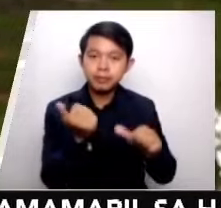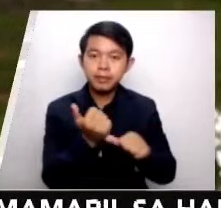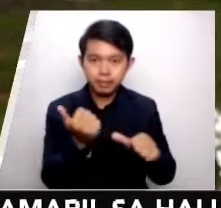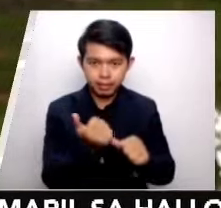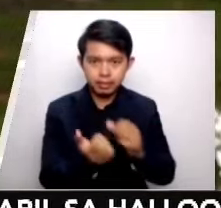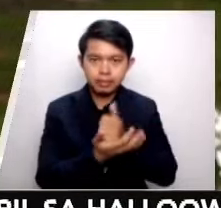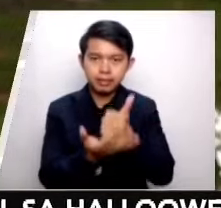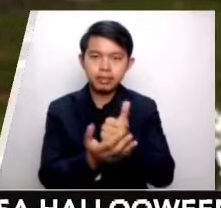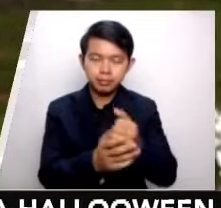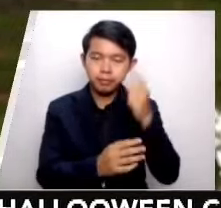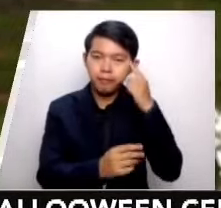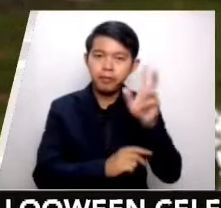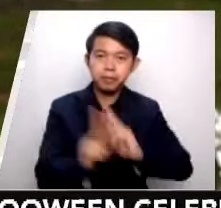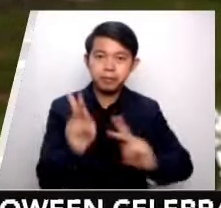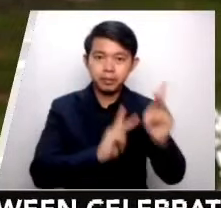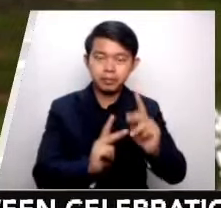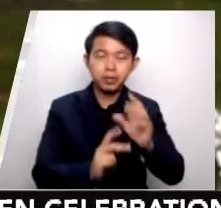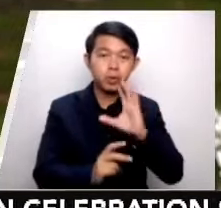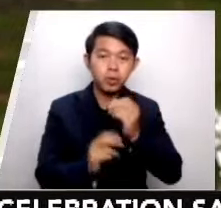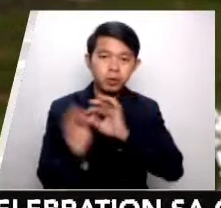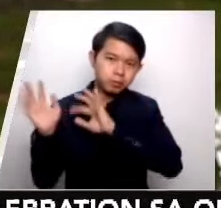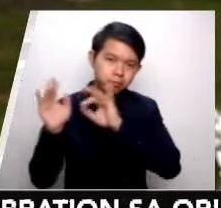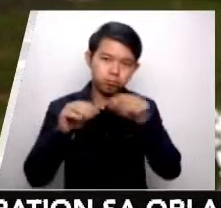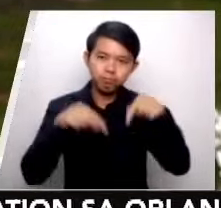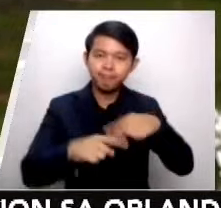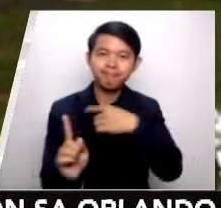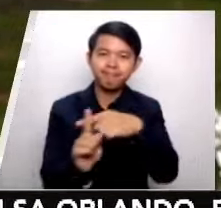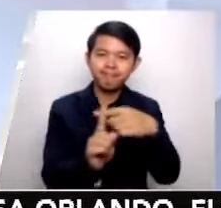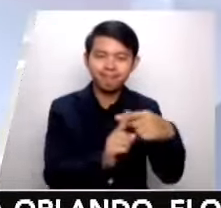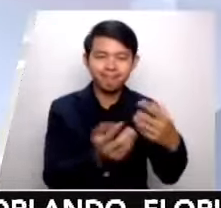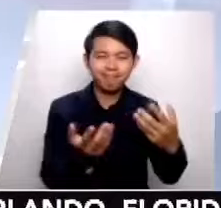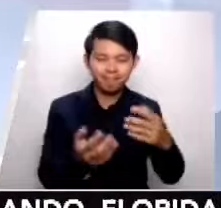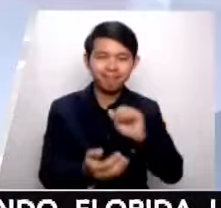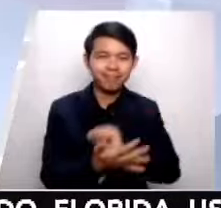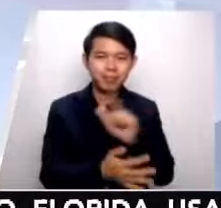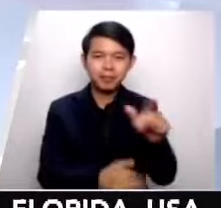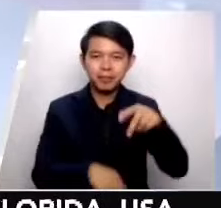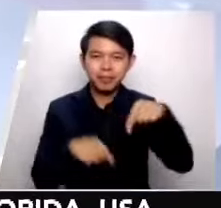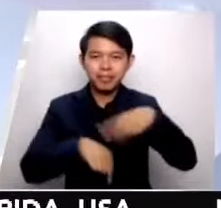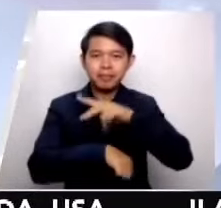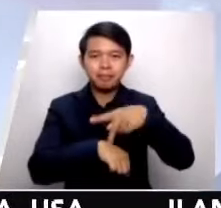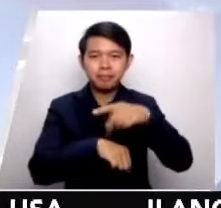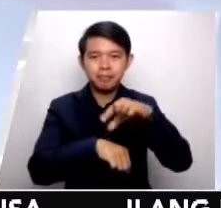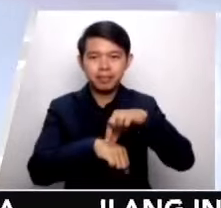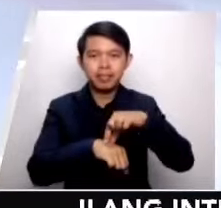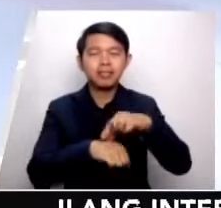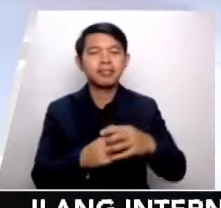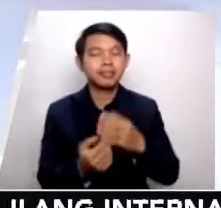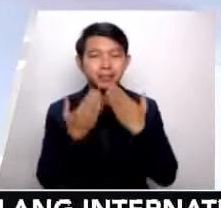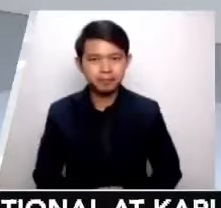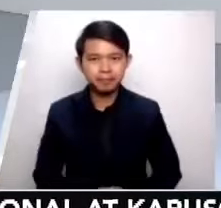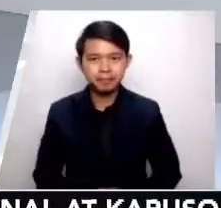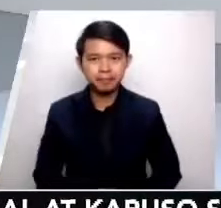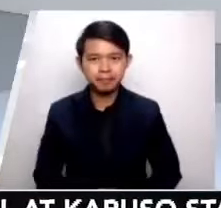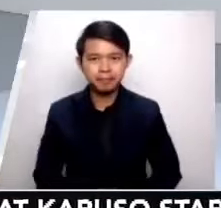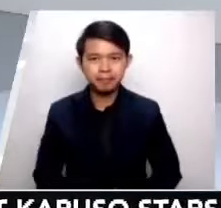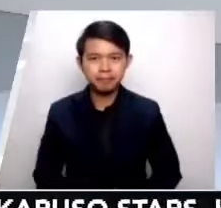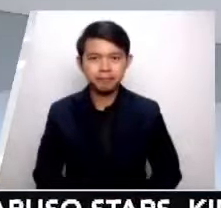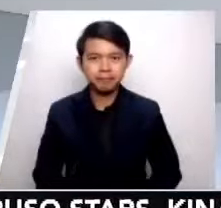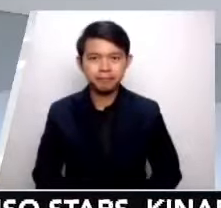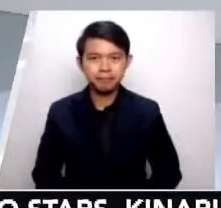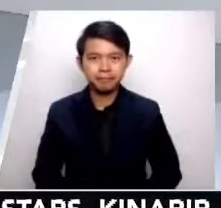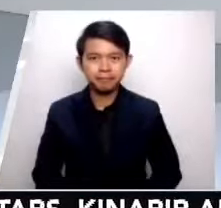Memorial Park. At yan ang latest mula rito sa Parañaque. Balik sa iyo, Atom. Maraming salamat, Jamie Santos.